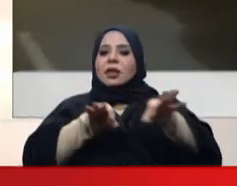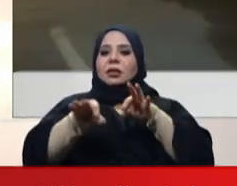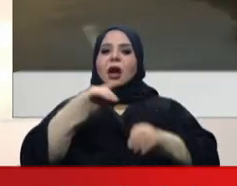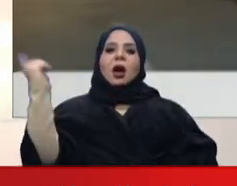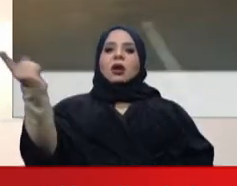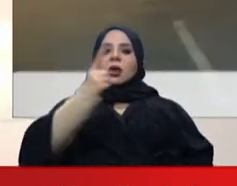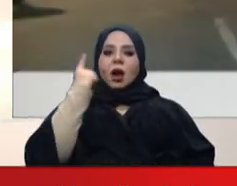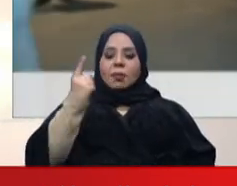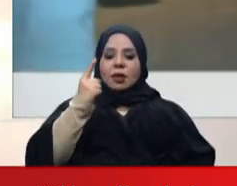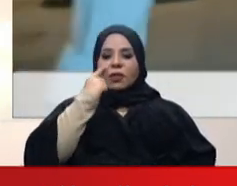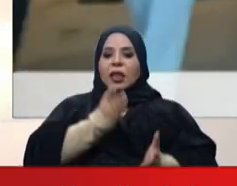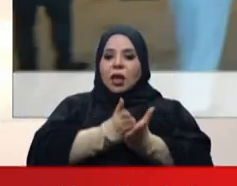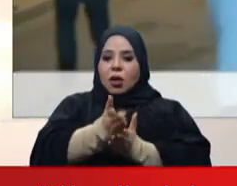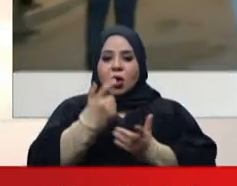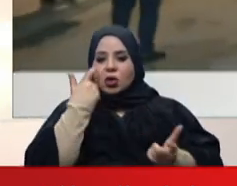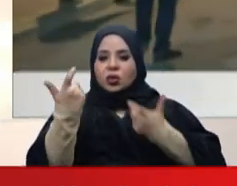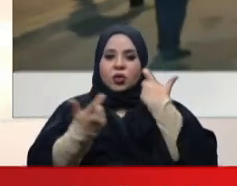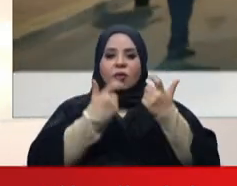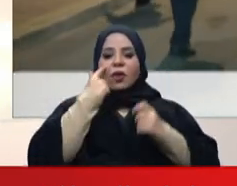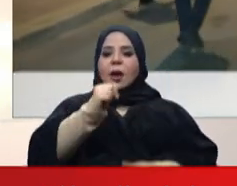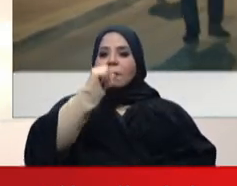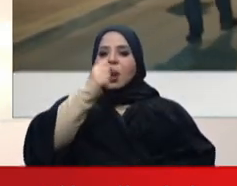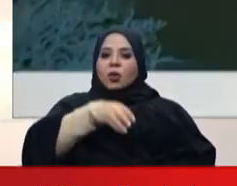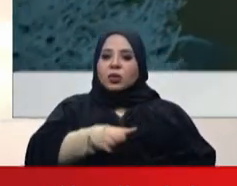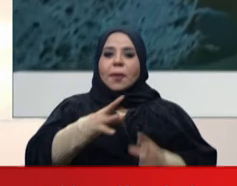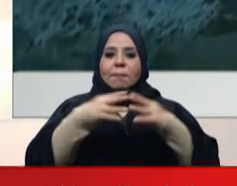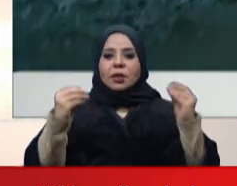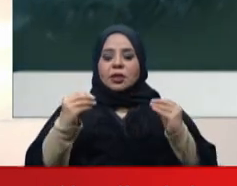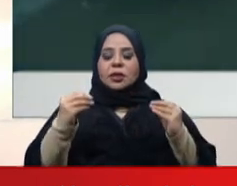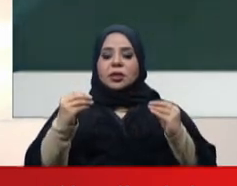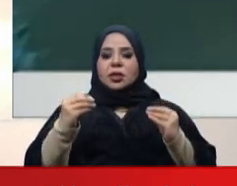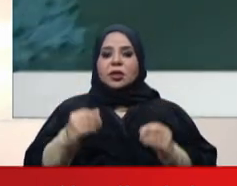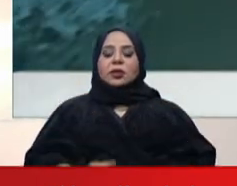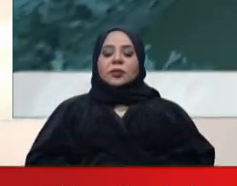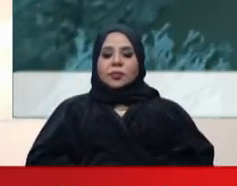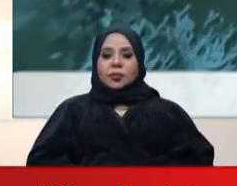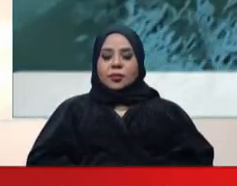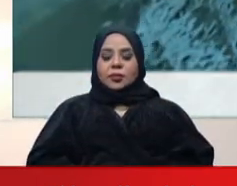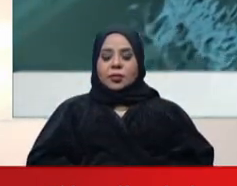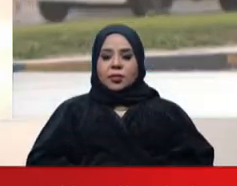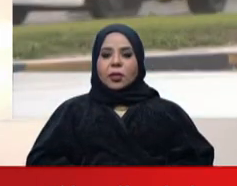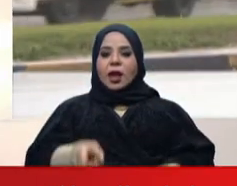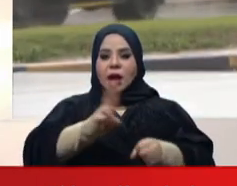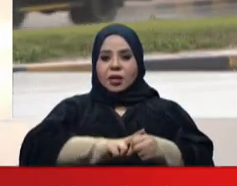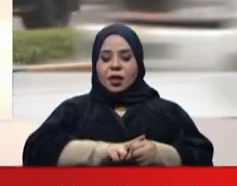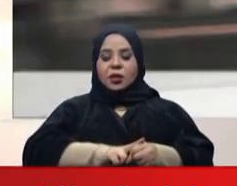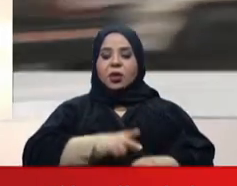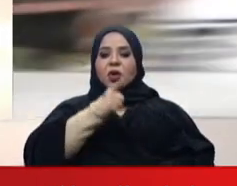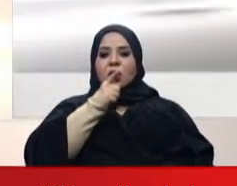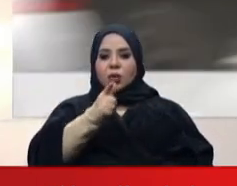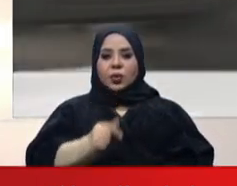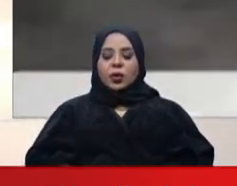مثل الطرق والصرف الصحي ومسؤولين النظافة في البلديات المعنية. كذلك معهم فريق مساند